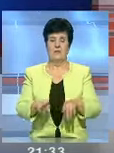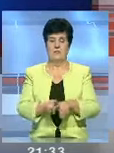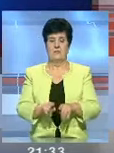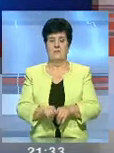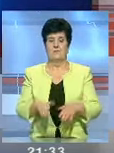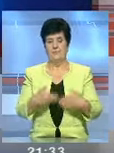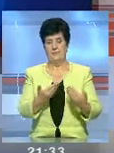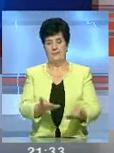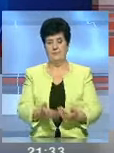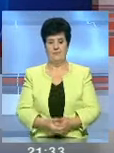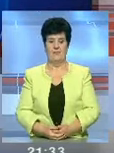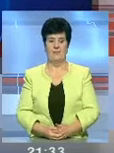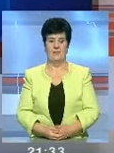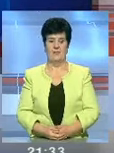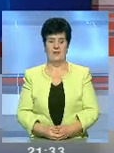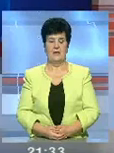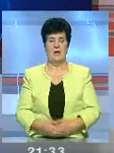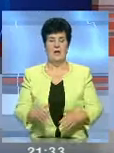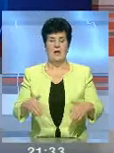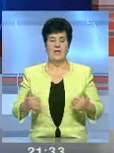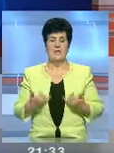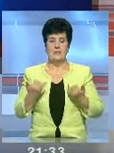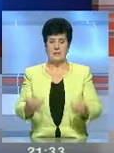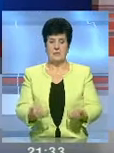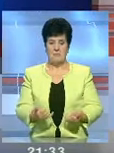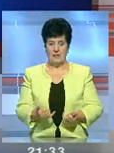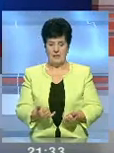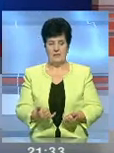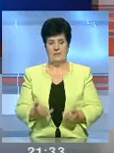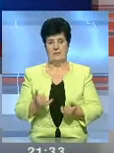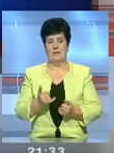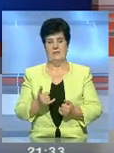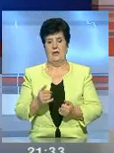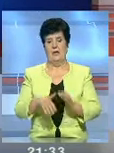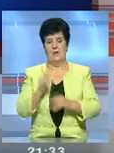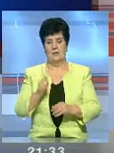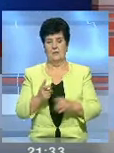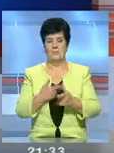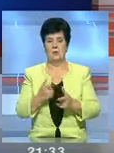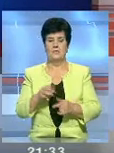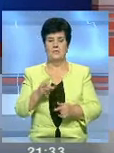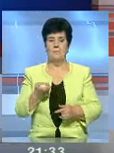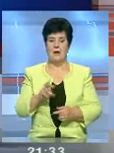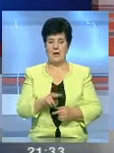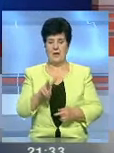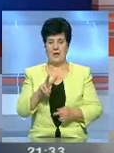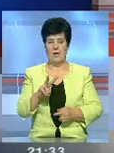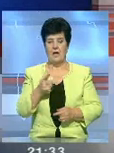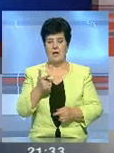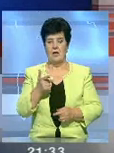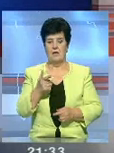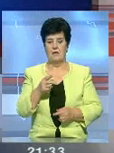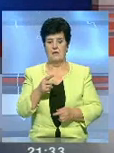mulțumesc. Stimați legători, bună seara, mă numesc Maia Laguta. Foarte mulți ani am așteptat